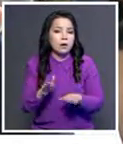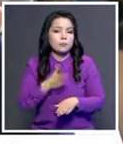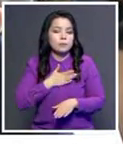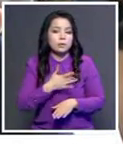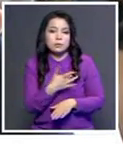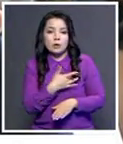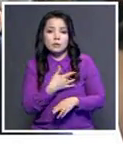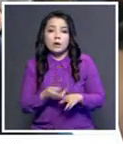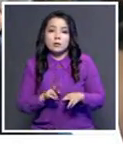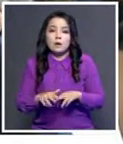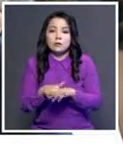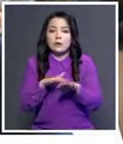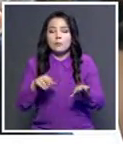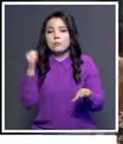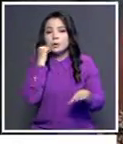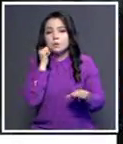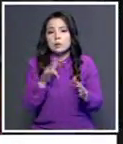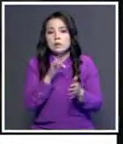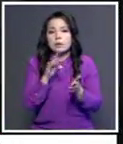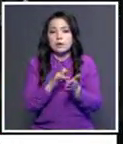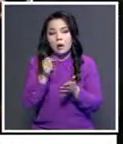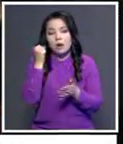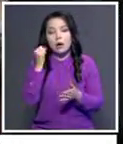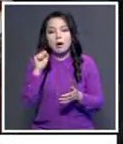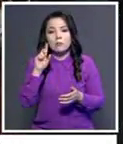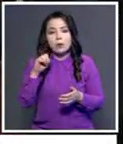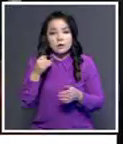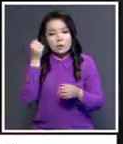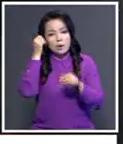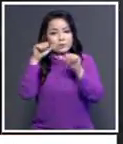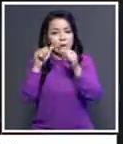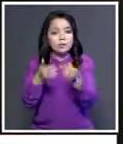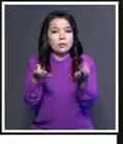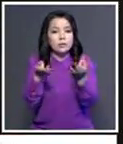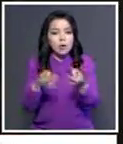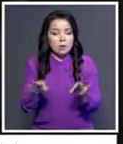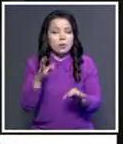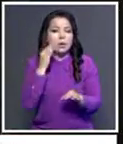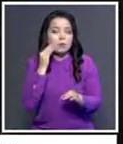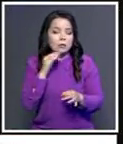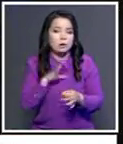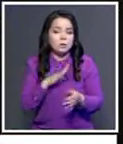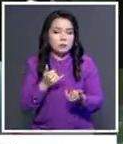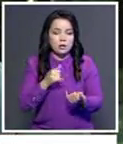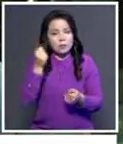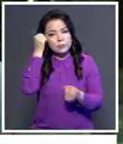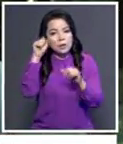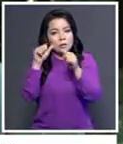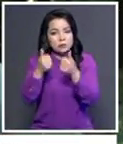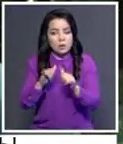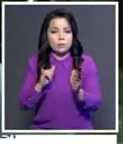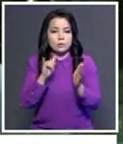солардың ең бастылары Мәскеу қаласындағы Абай ескерткіші мен Алматыдағы тәуелсіздік таңы ескерткіші.